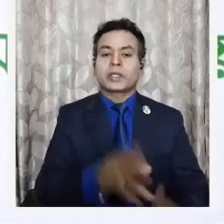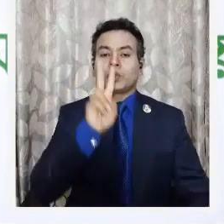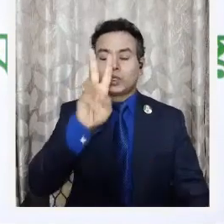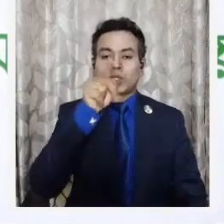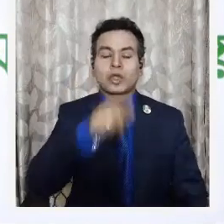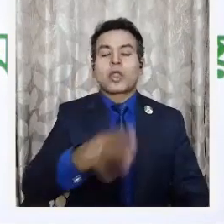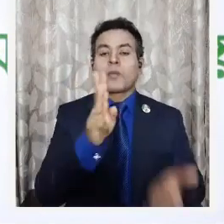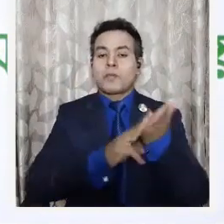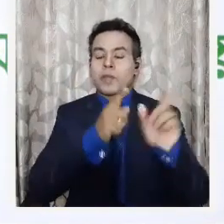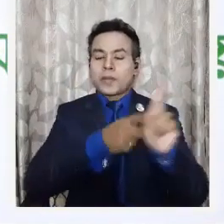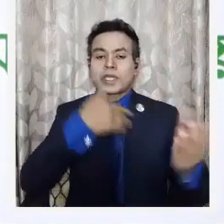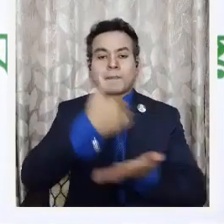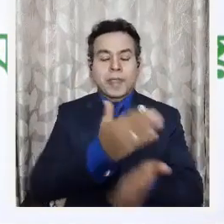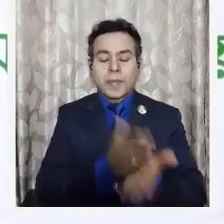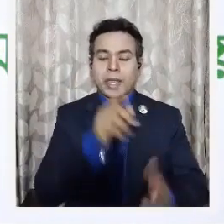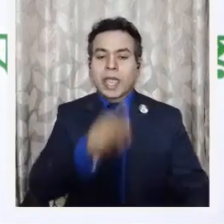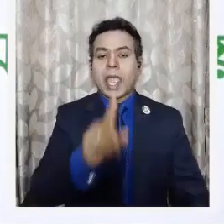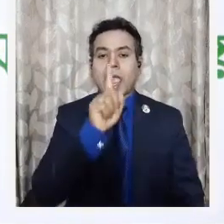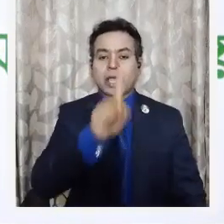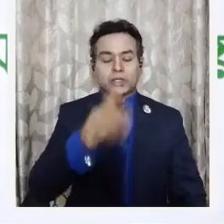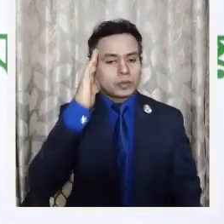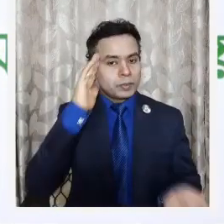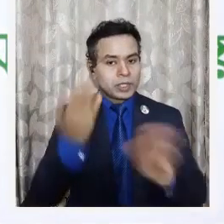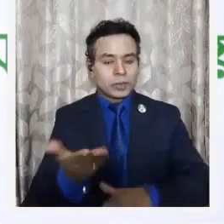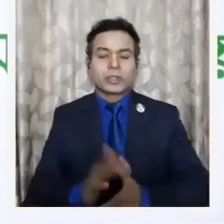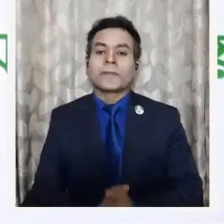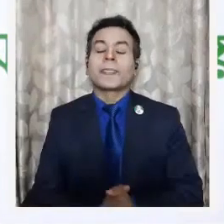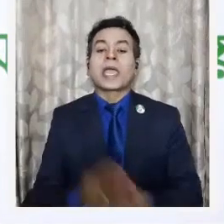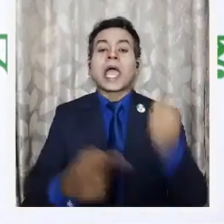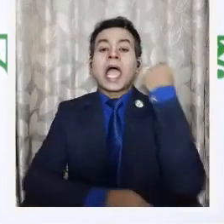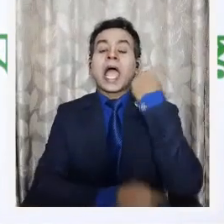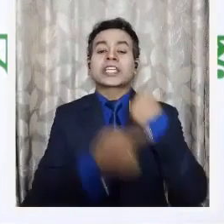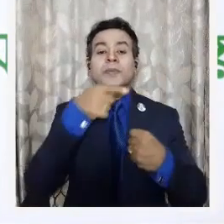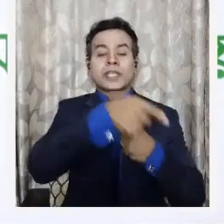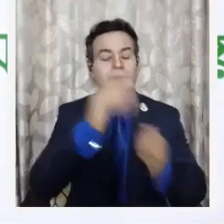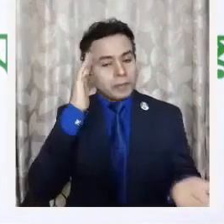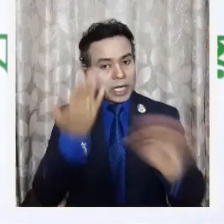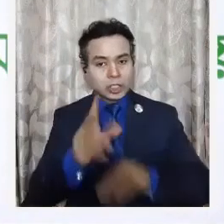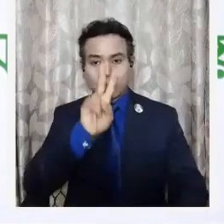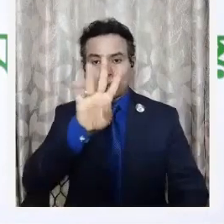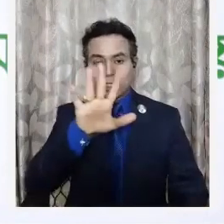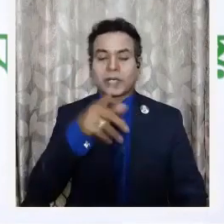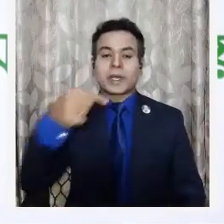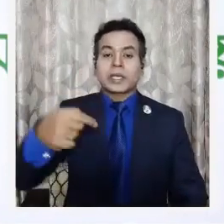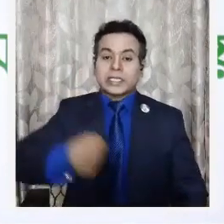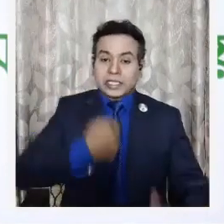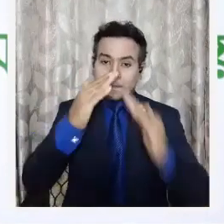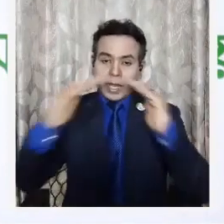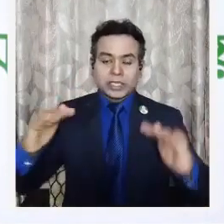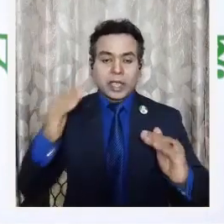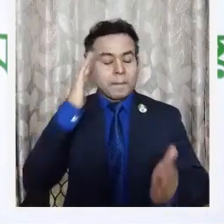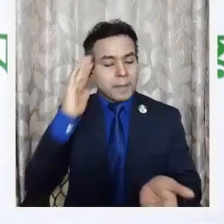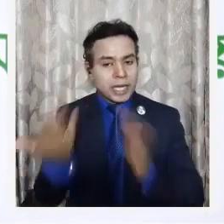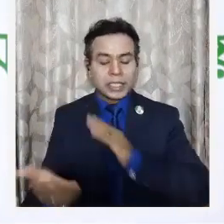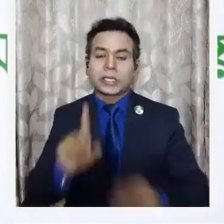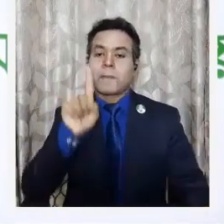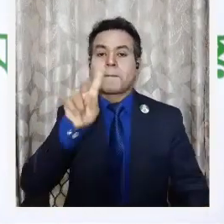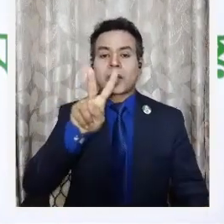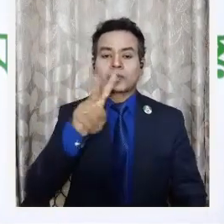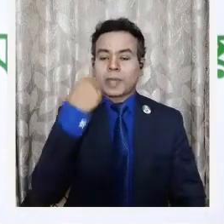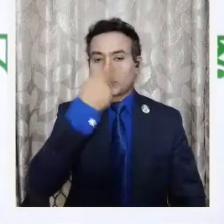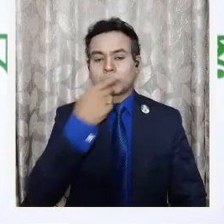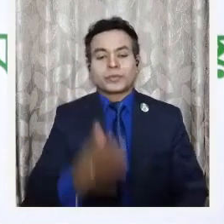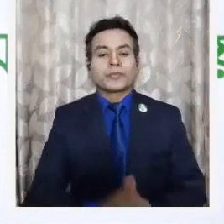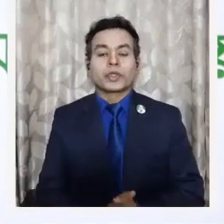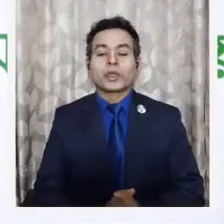সিলেট বিভাগে 1 জন, বরিশাল বিভাগে 2 জন, ময়মনসিংহ বিভাগে 1 জন মৃত্যুবরণ করেছেন। হাসপাতালে মারা